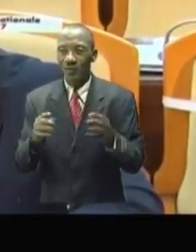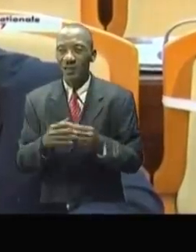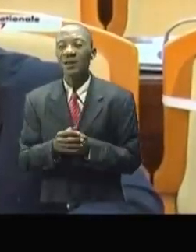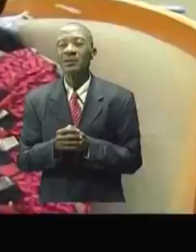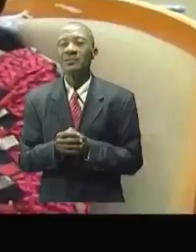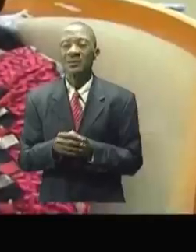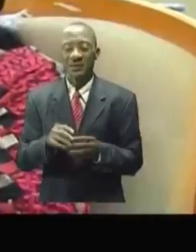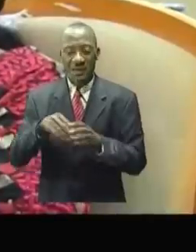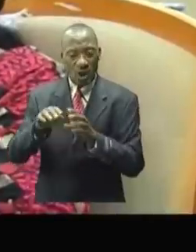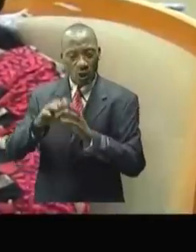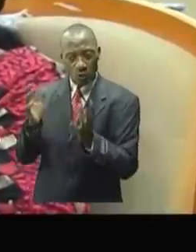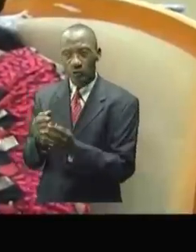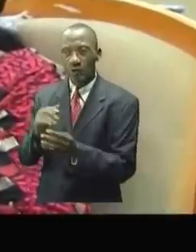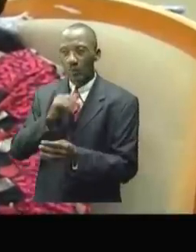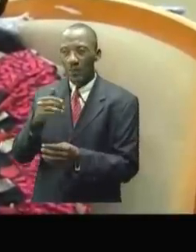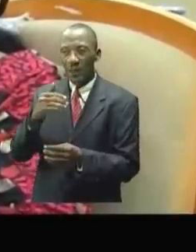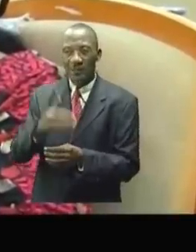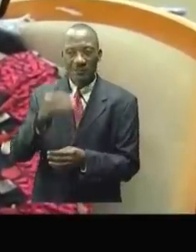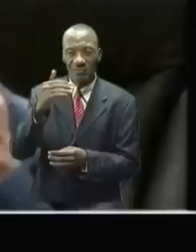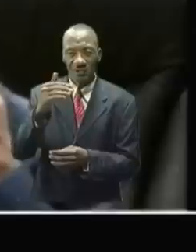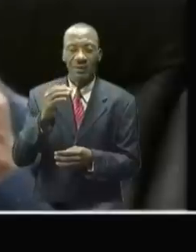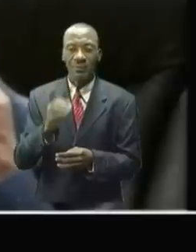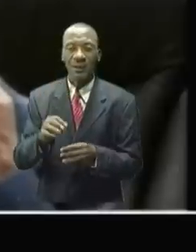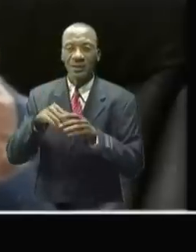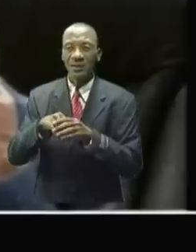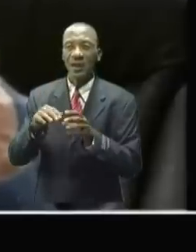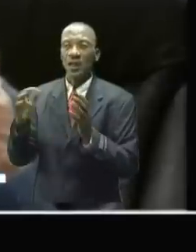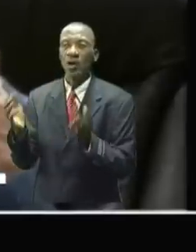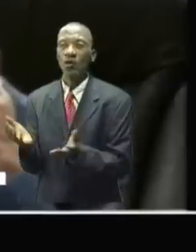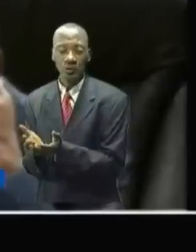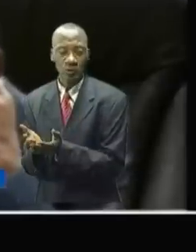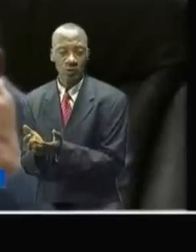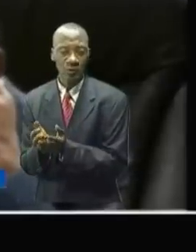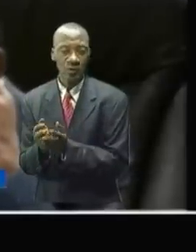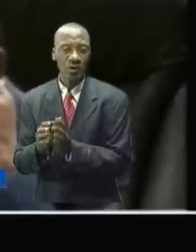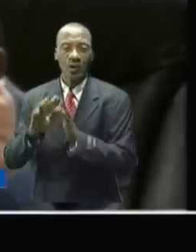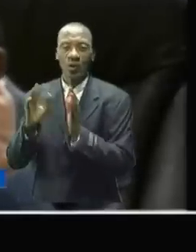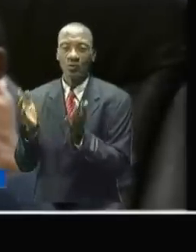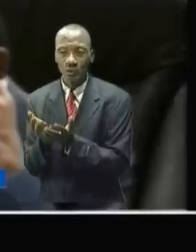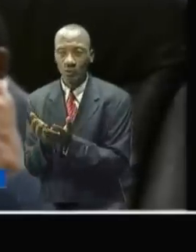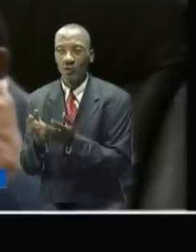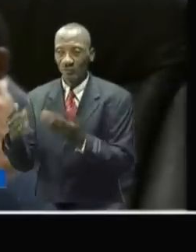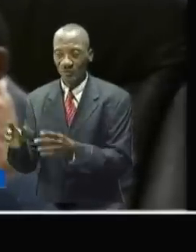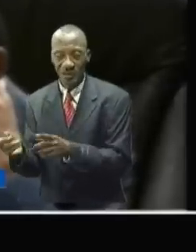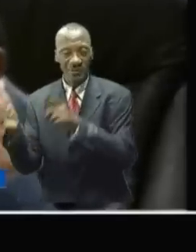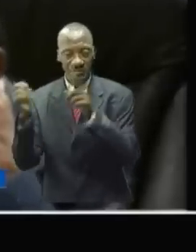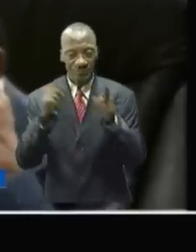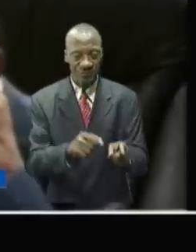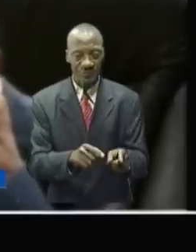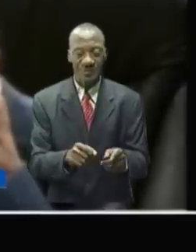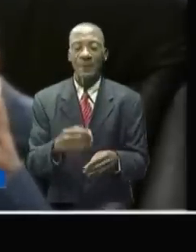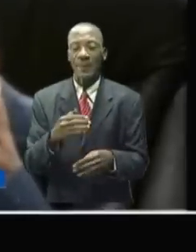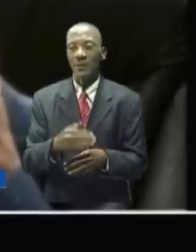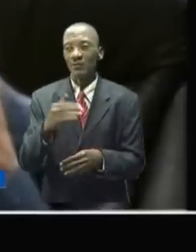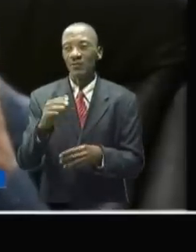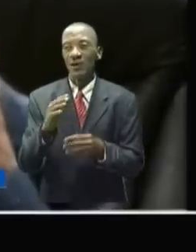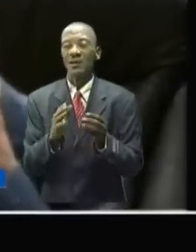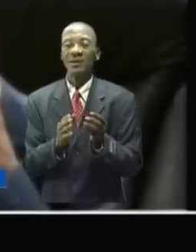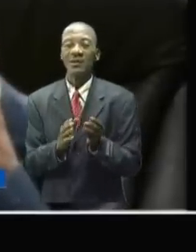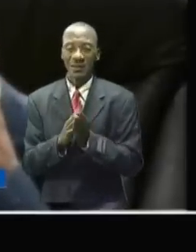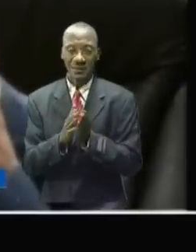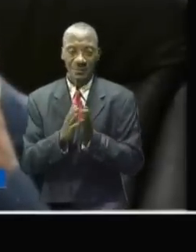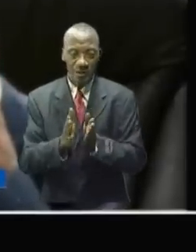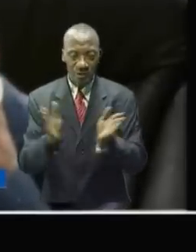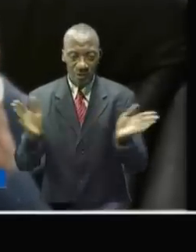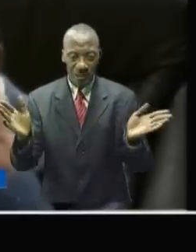délais d'habilitation. L'Assemblée nationale adopte les 6 projets